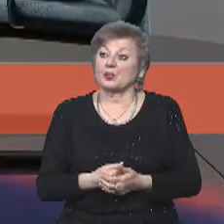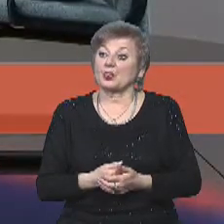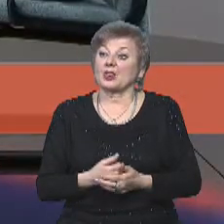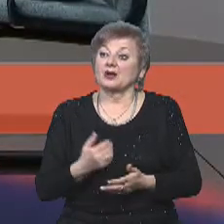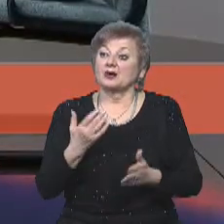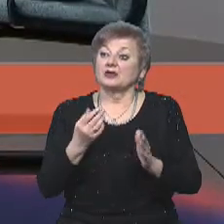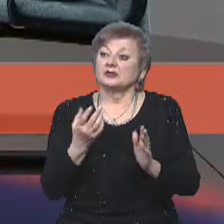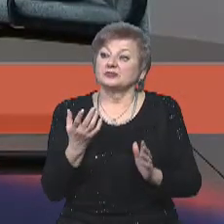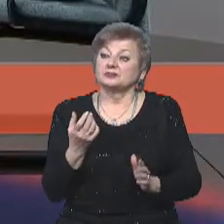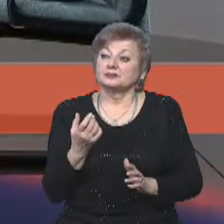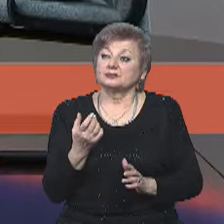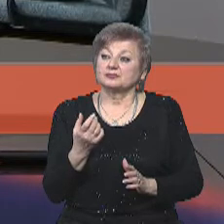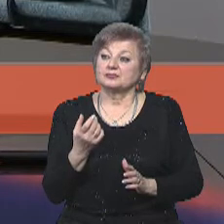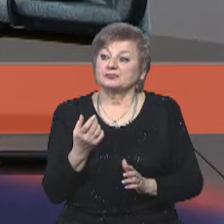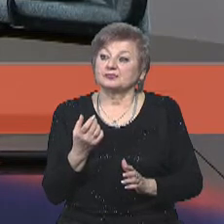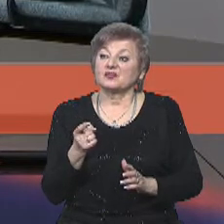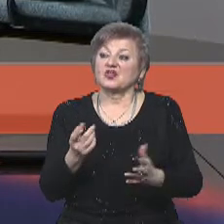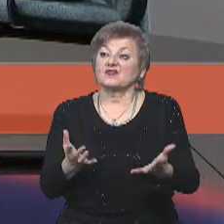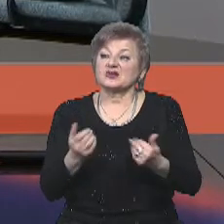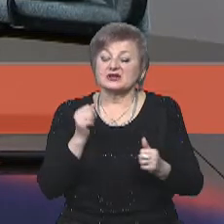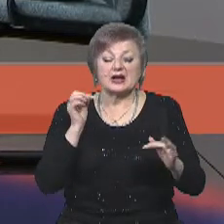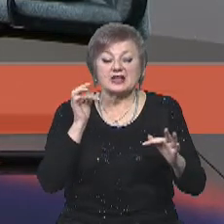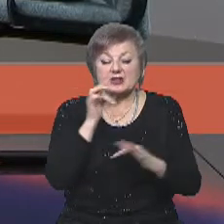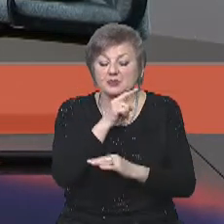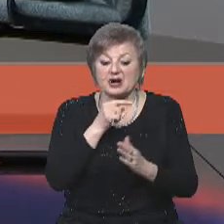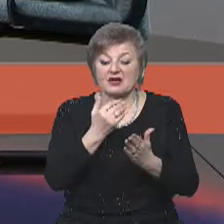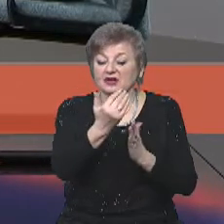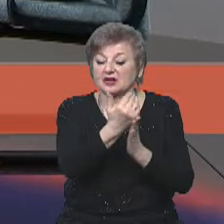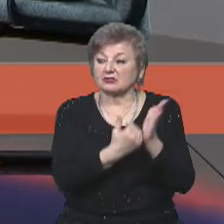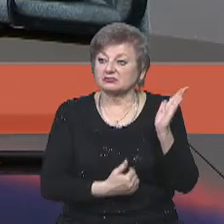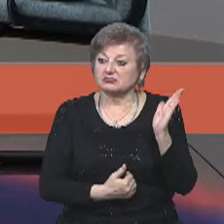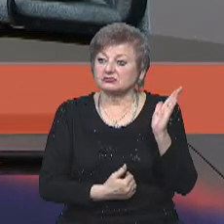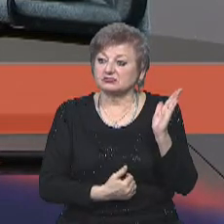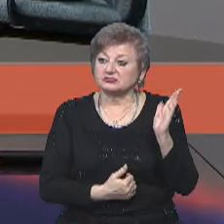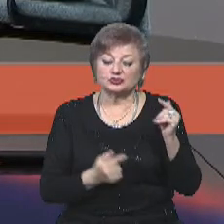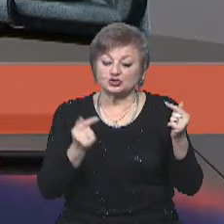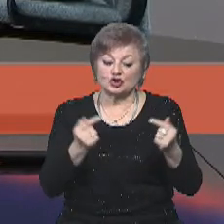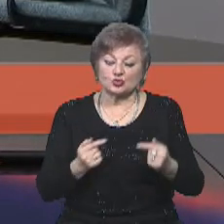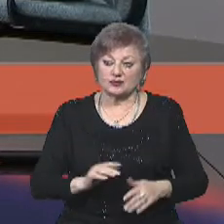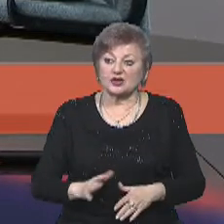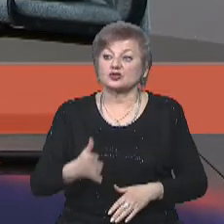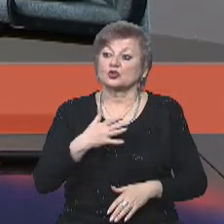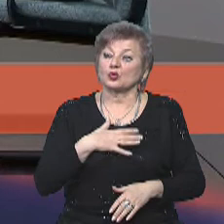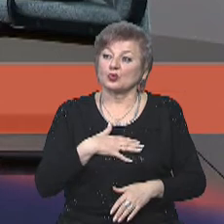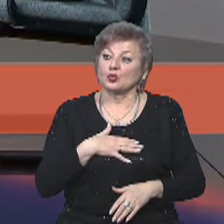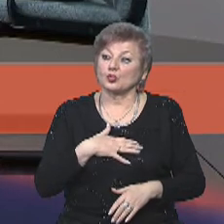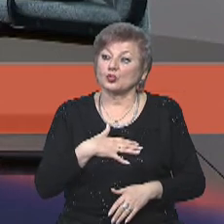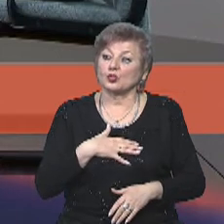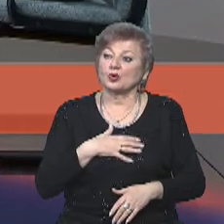совсем, ви взяли не совсем ту табличку, которая нам соответствует. Угу. У нас